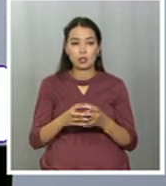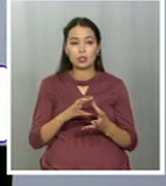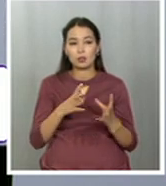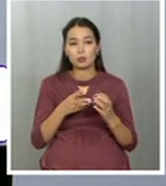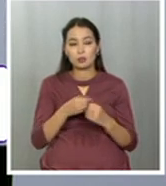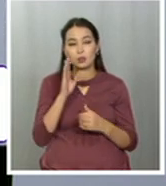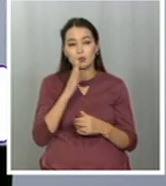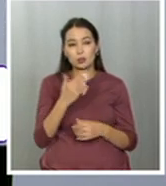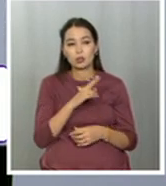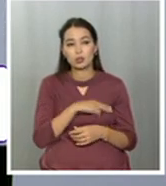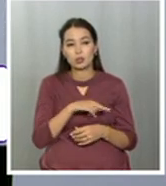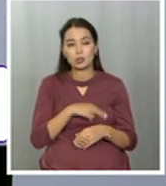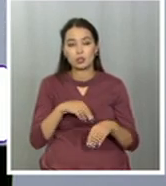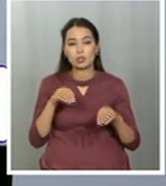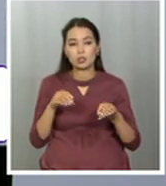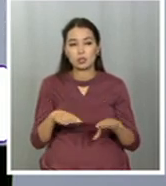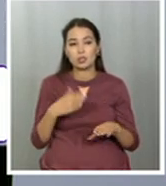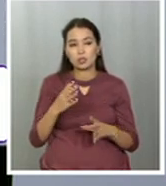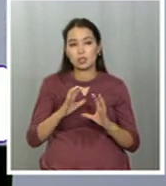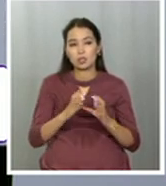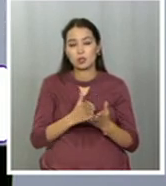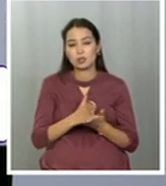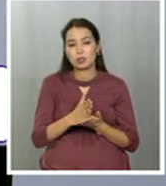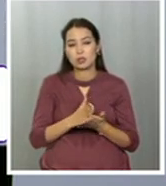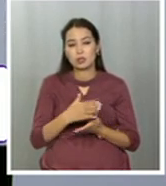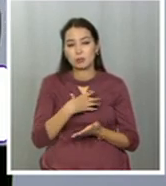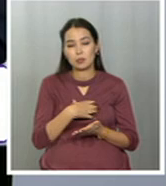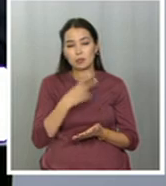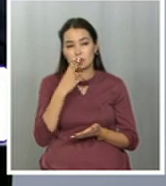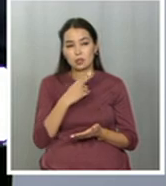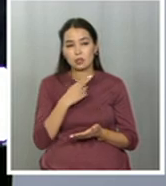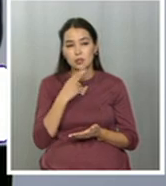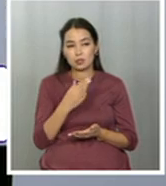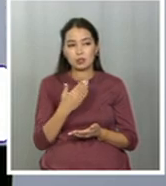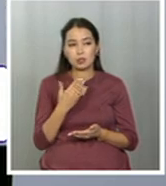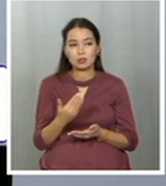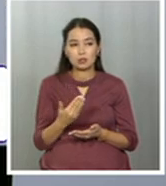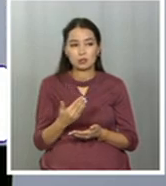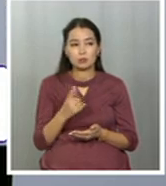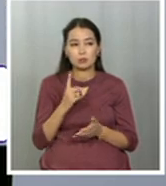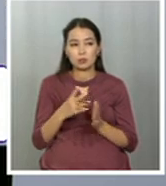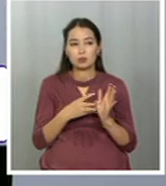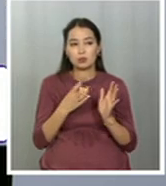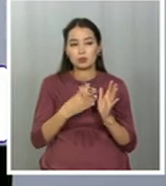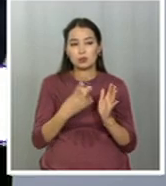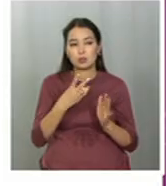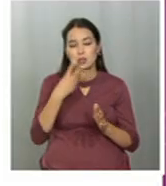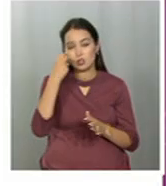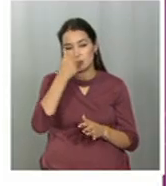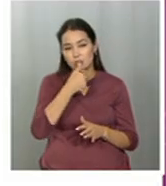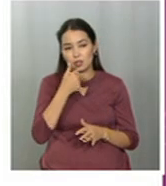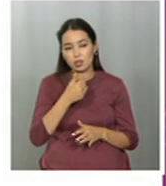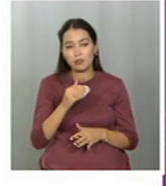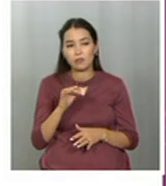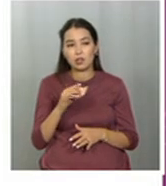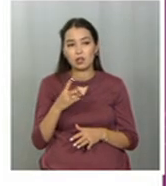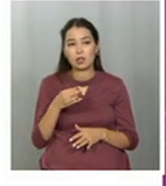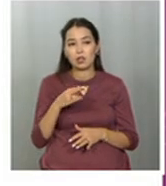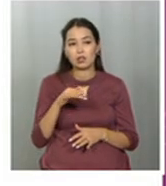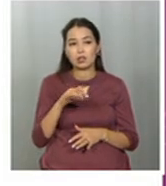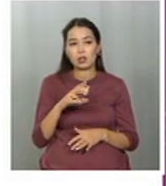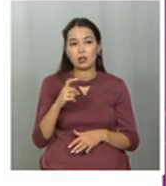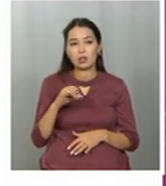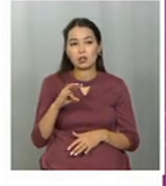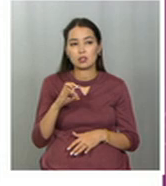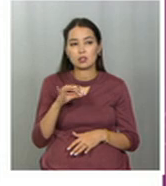ресурстарын шешудің геосаяси мәніне тоқтала кетсек, 1992 жылы Финляндияның Хелсинки қаласында